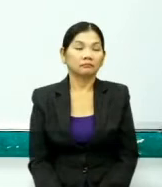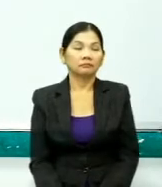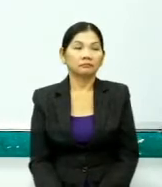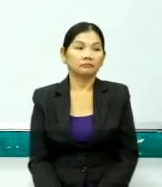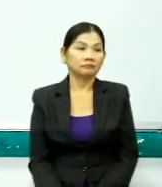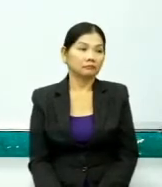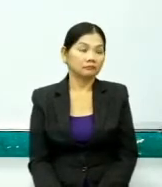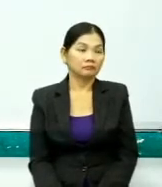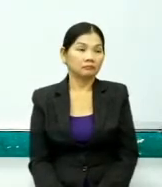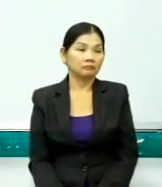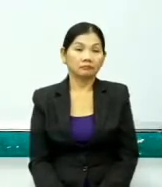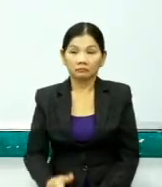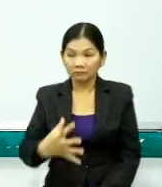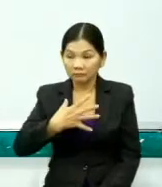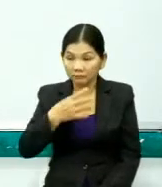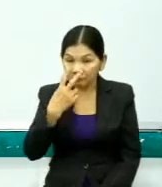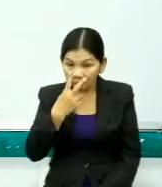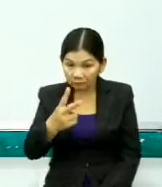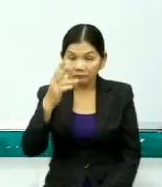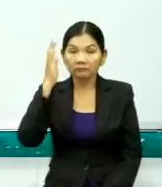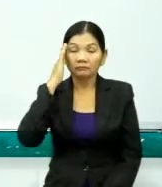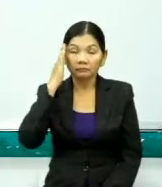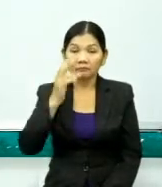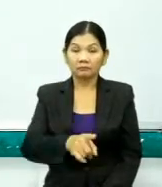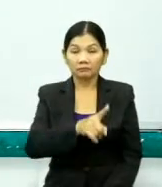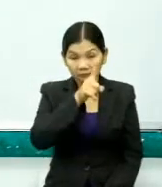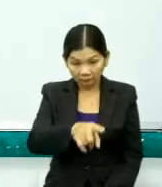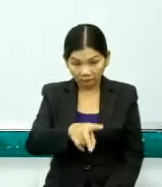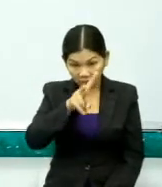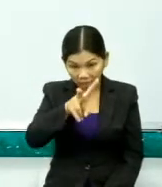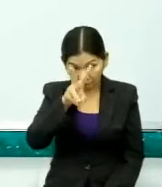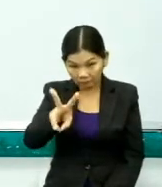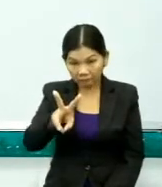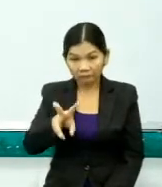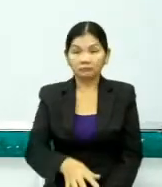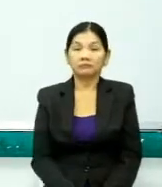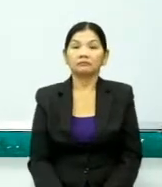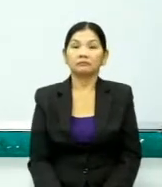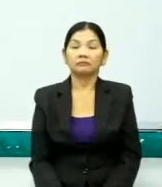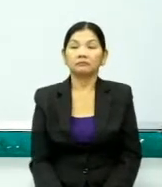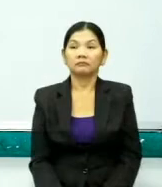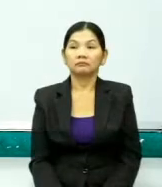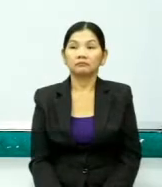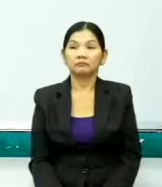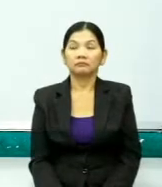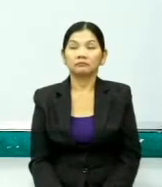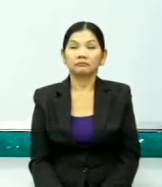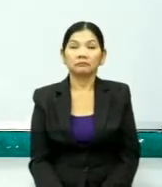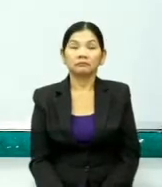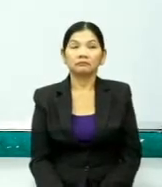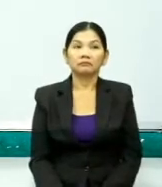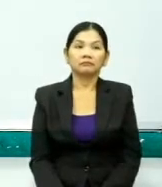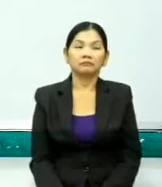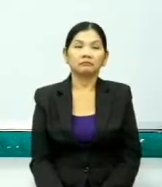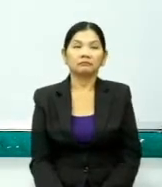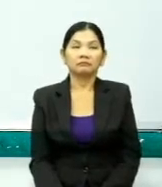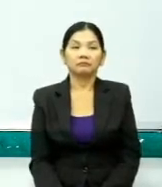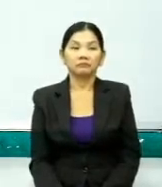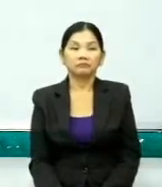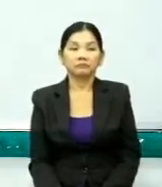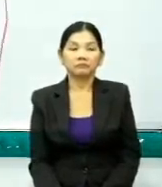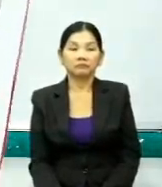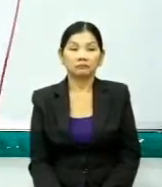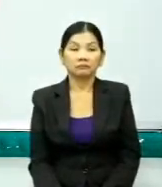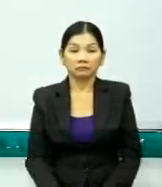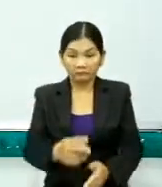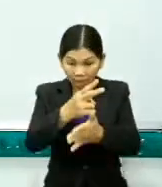Chà con chẳng đăng ấy con. Chăm mơ ná mùi bí bay tên tên tên. Chà nè cừu